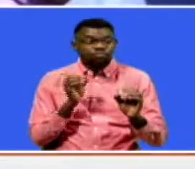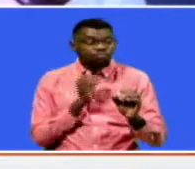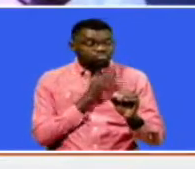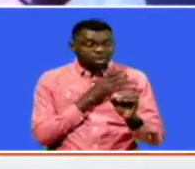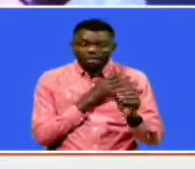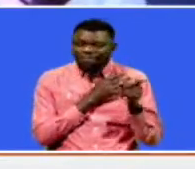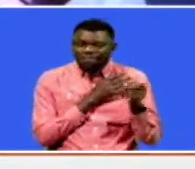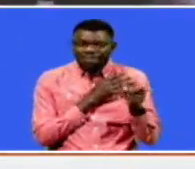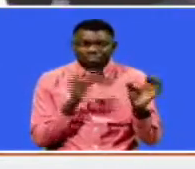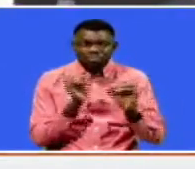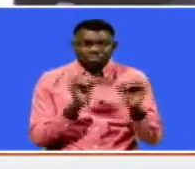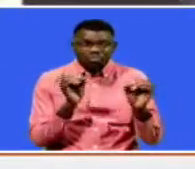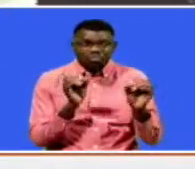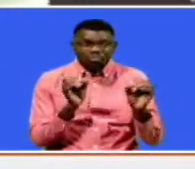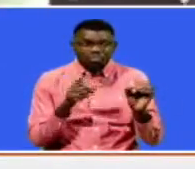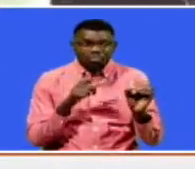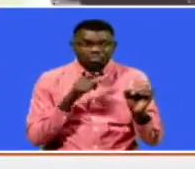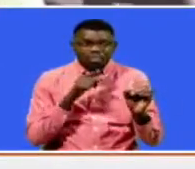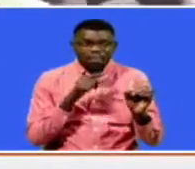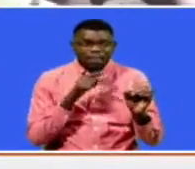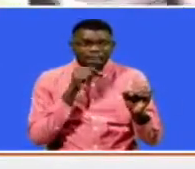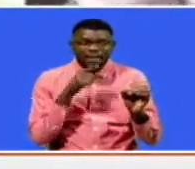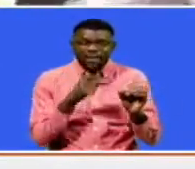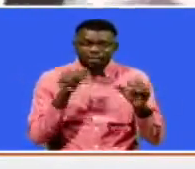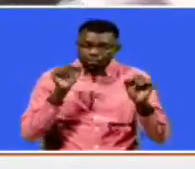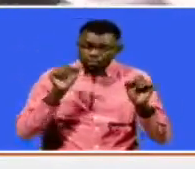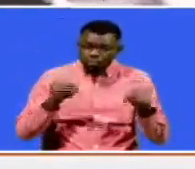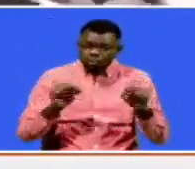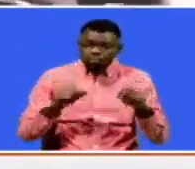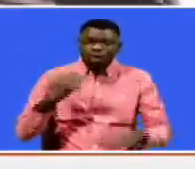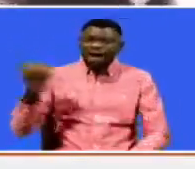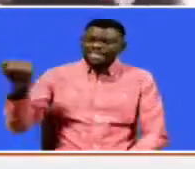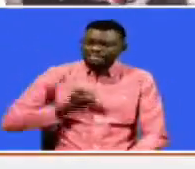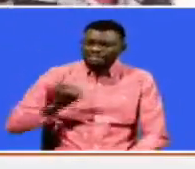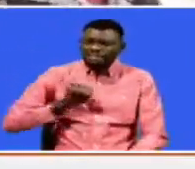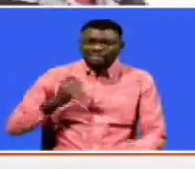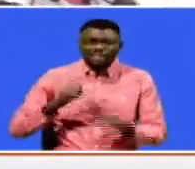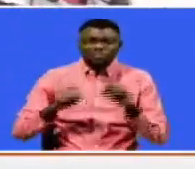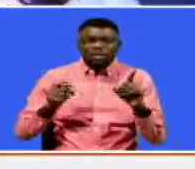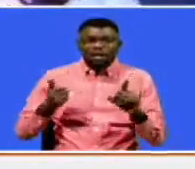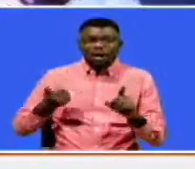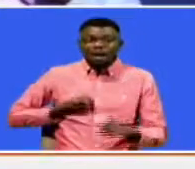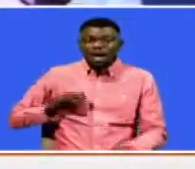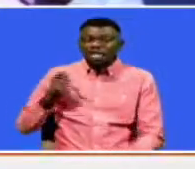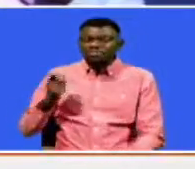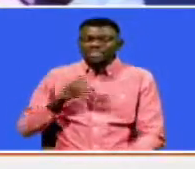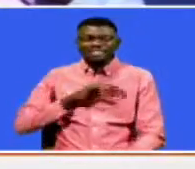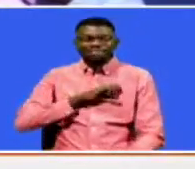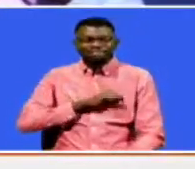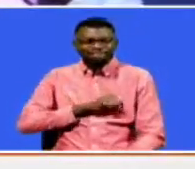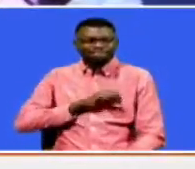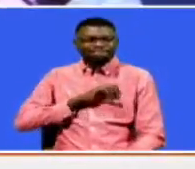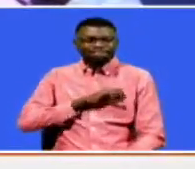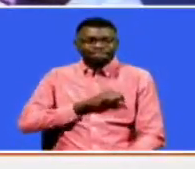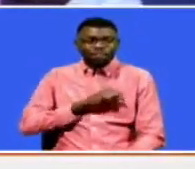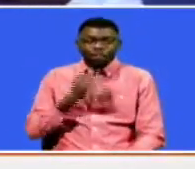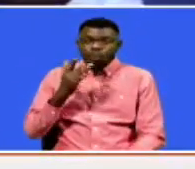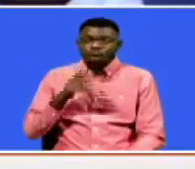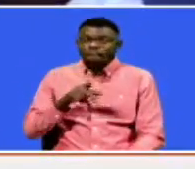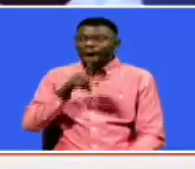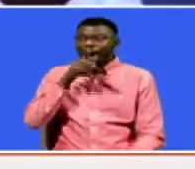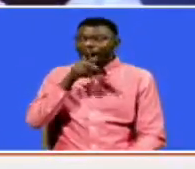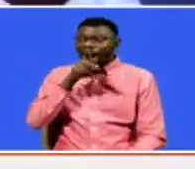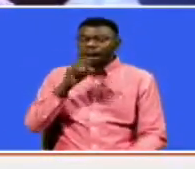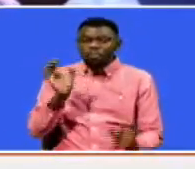mzee agerudi na amkatakate. Huo mtoto ni Mungu amembariki, kwa maana hakupiga